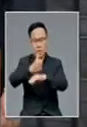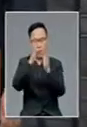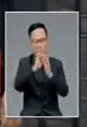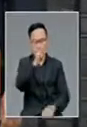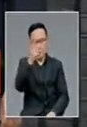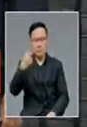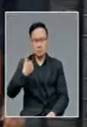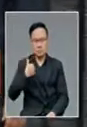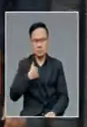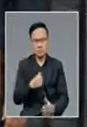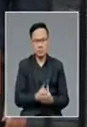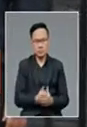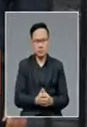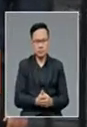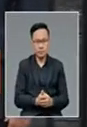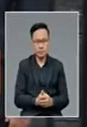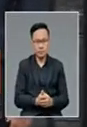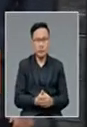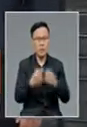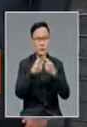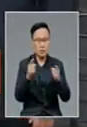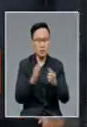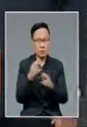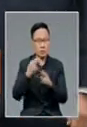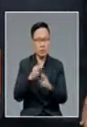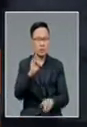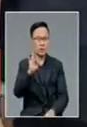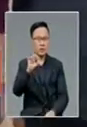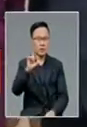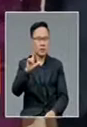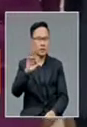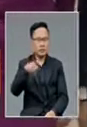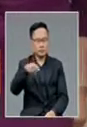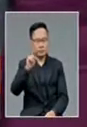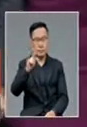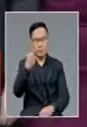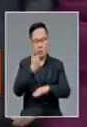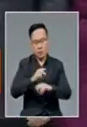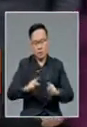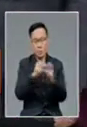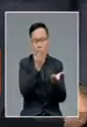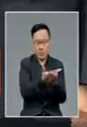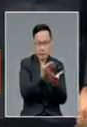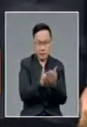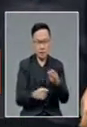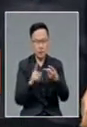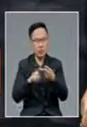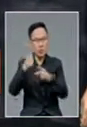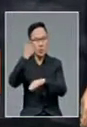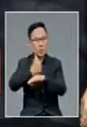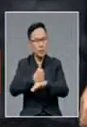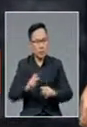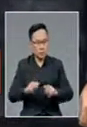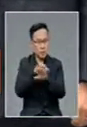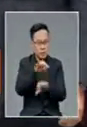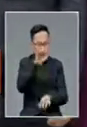ปรับเปลี่ยนครั้งนี้ค่ะแต่ว่าปรากฏว่านายฟิลิปแฮมมอนด์รัฐมนตรีกระทรวงการคลังนางแฮมเบอร์รัตรัฐมนตรีกระทรวงมหาดไ